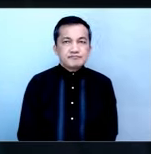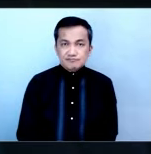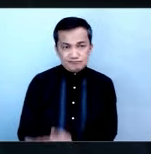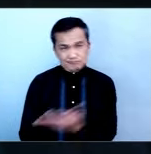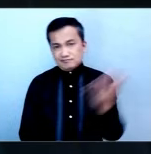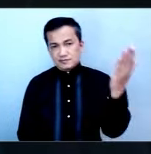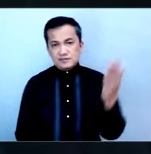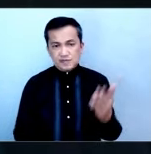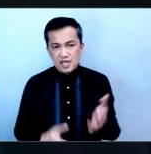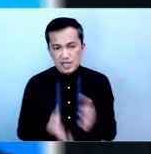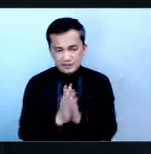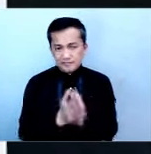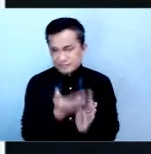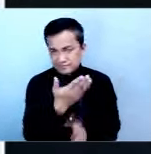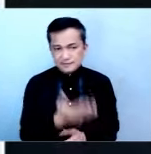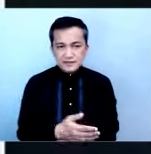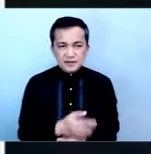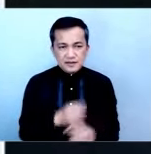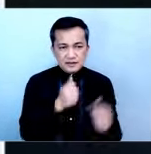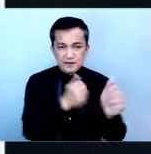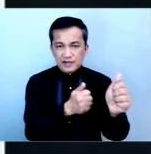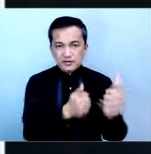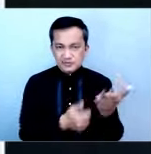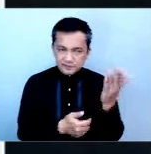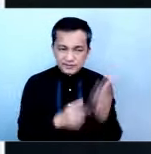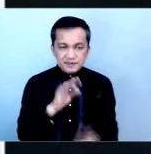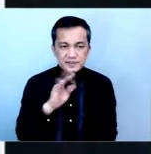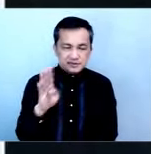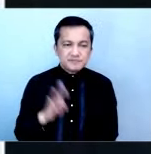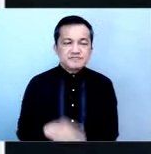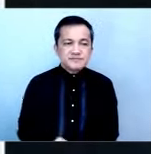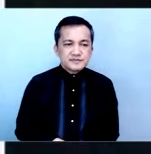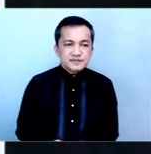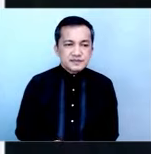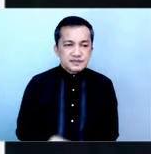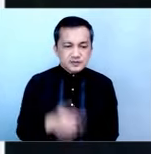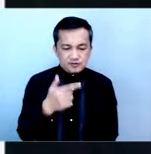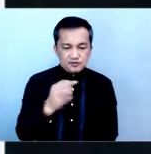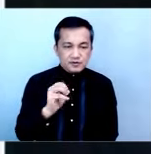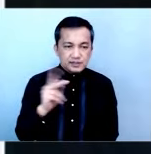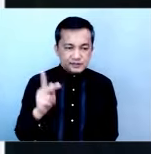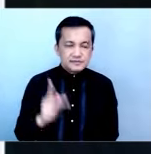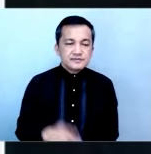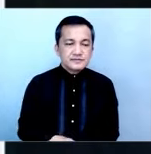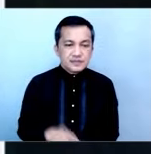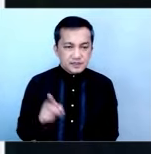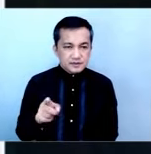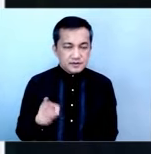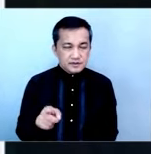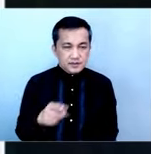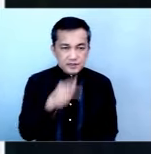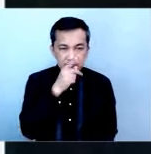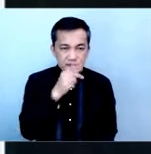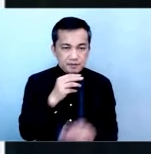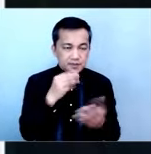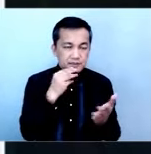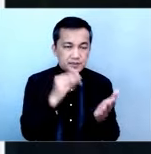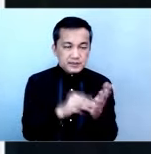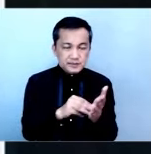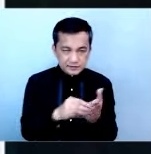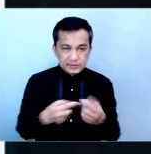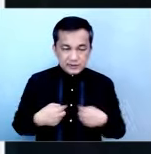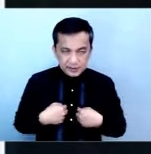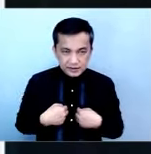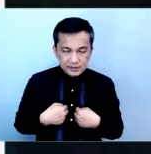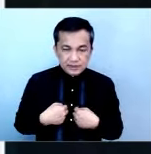ikonsulta sa inyong lingkod, i-follow lang ang Facebook page ng Good Morning Kapatid. Mangyaring i-private message po ninyo sa akin ang